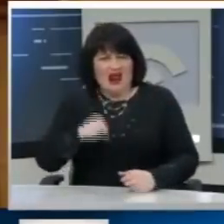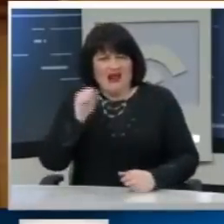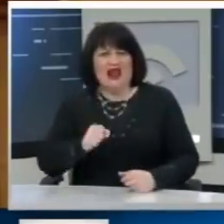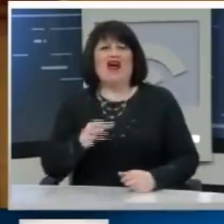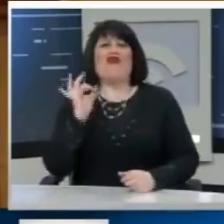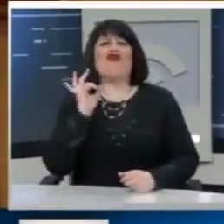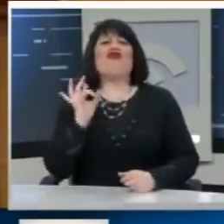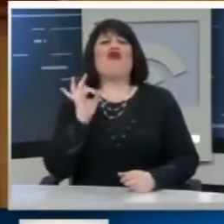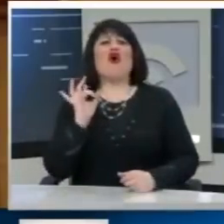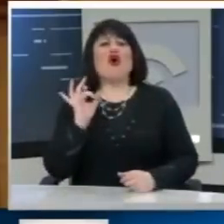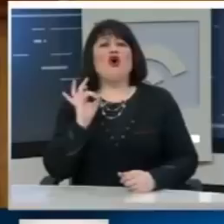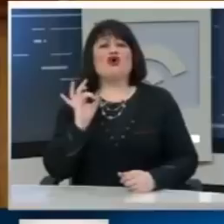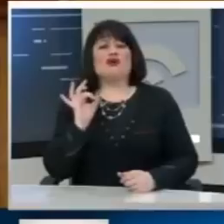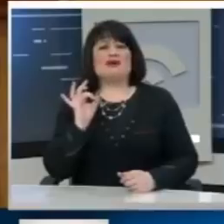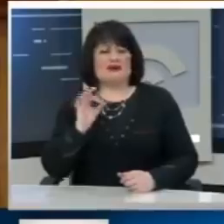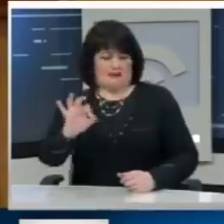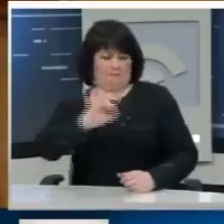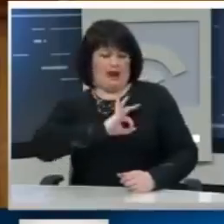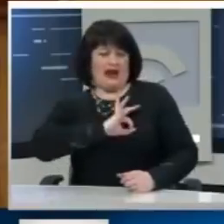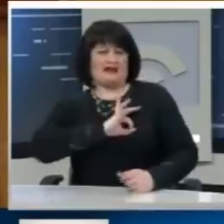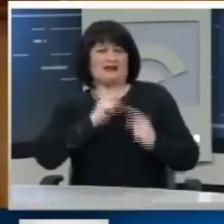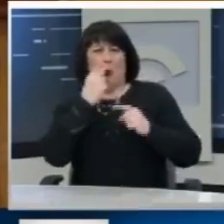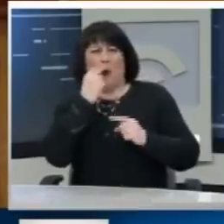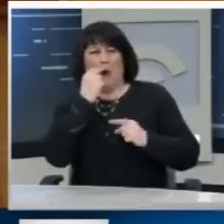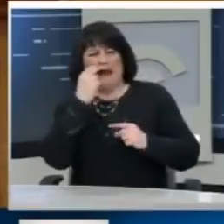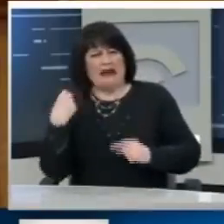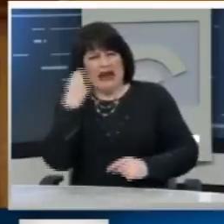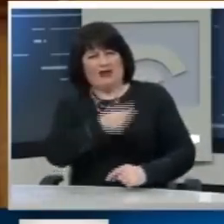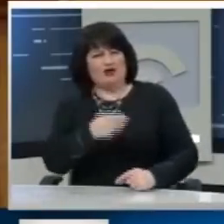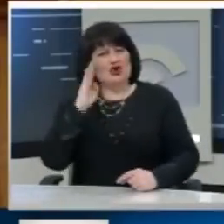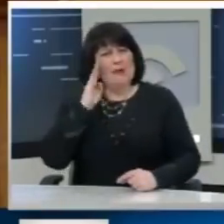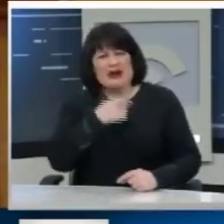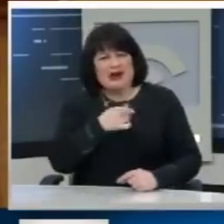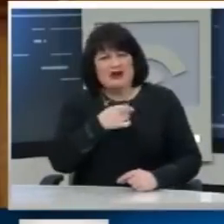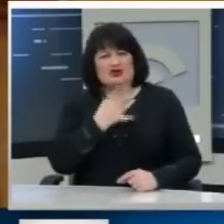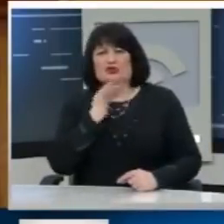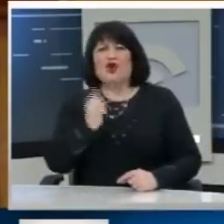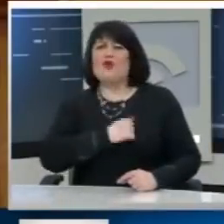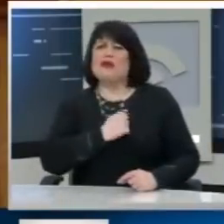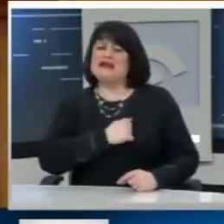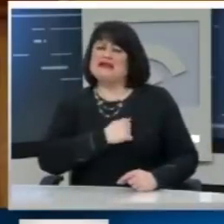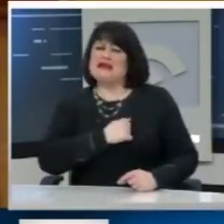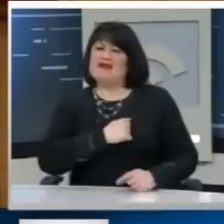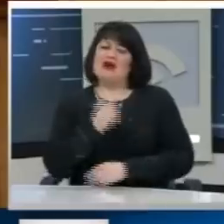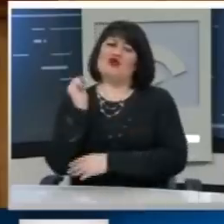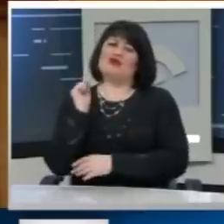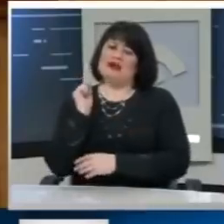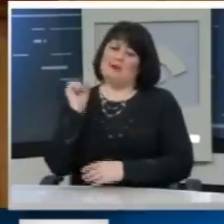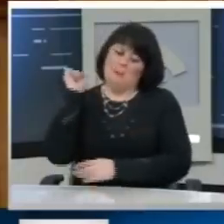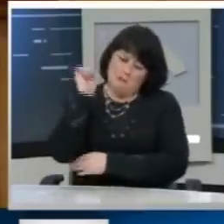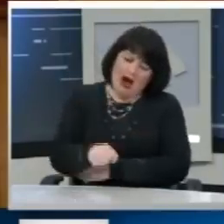Φόρντ το Χίτλερ, ναι ή όχι? Τον παρασημοφόρησε. Γιατί? Γιατί πιστεύανε ότι θα συντρίψει την Σοβιετική